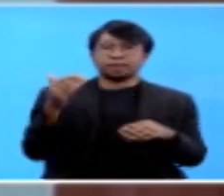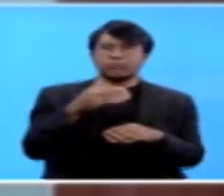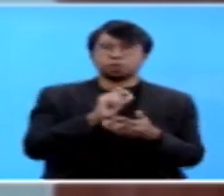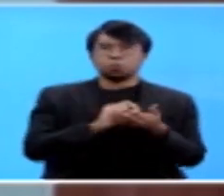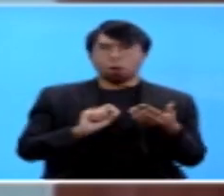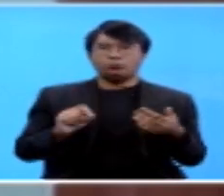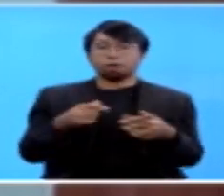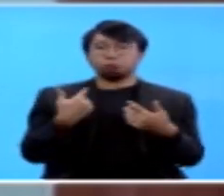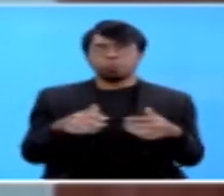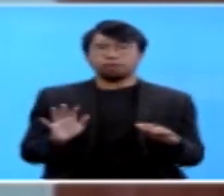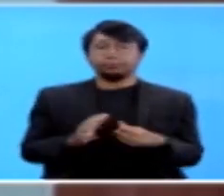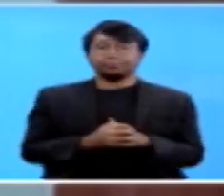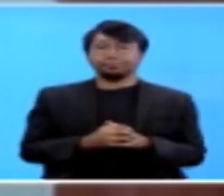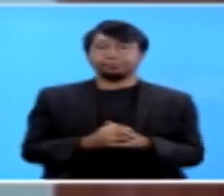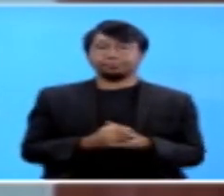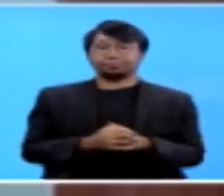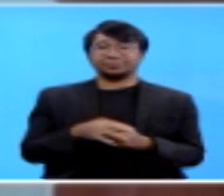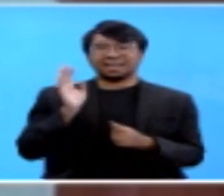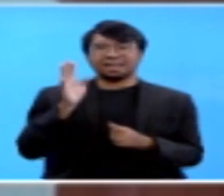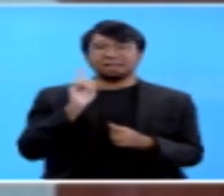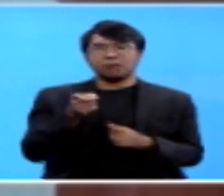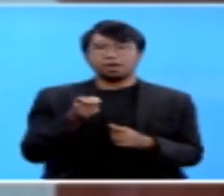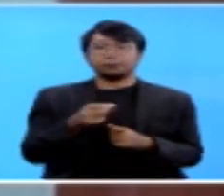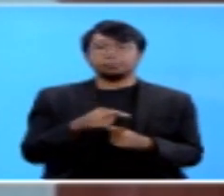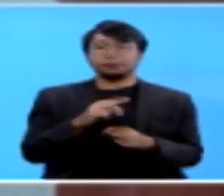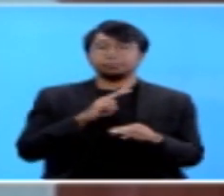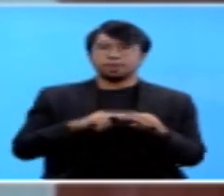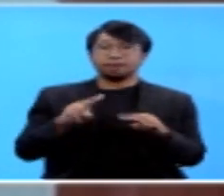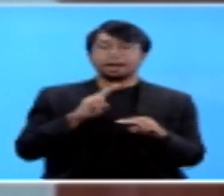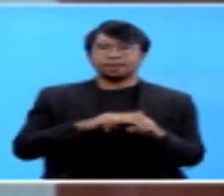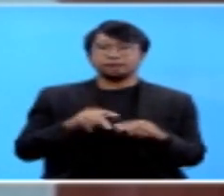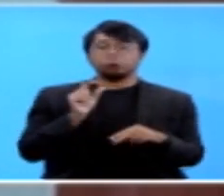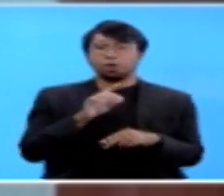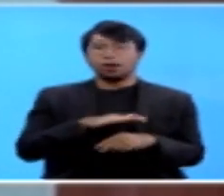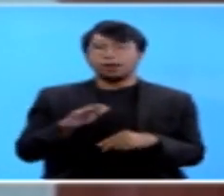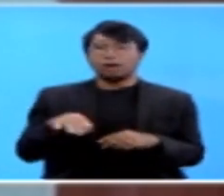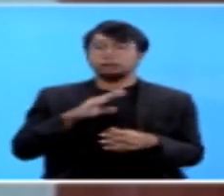sementara lagi akan diadakan pembinaan untuk siswa-siswa ini, seluruh siswa.